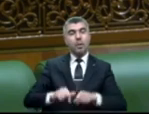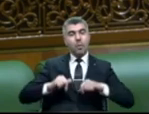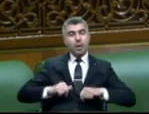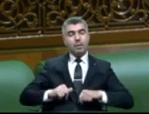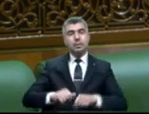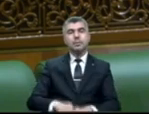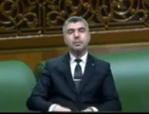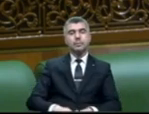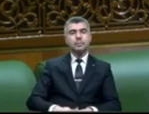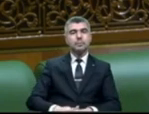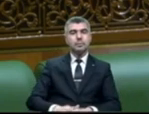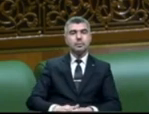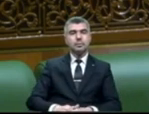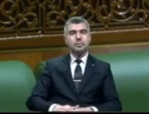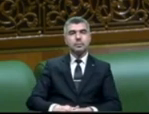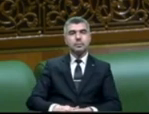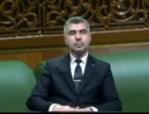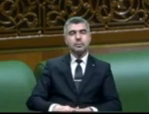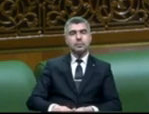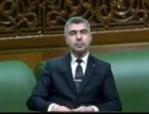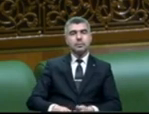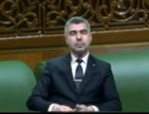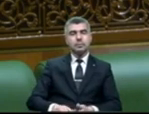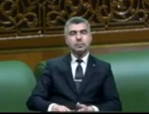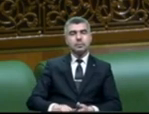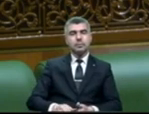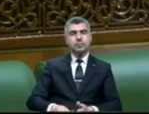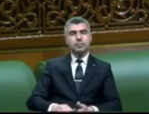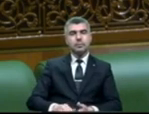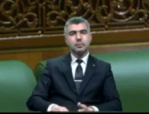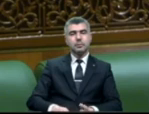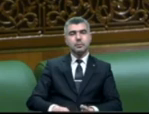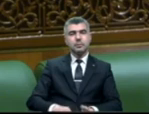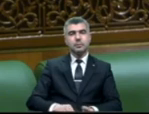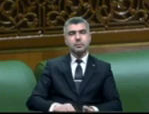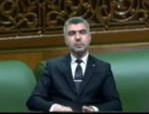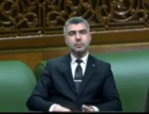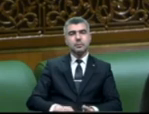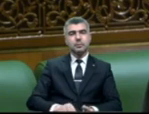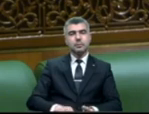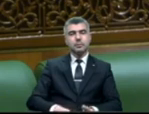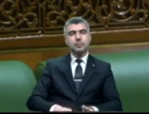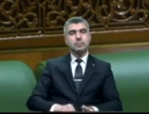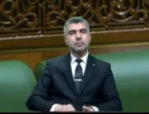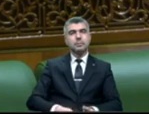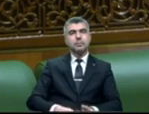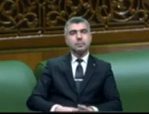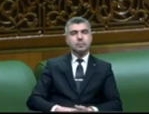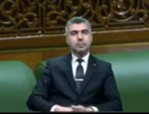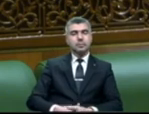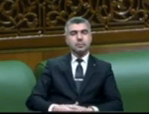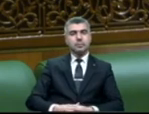الوزير تترزيك هذا غادي تعاون تغير الإقليم. ني الإقليم ني قاسمت إقليم يعني جميع